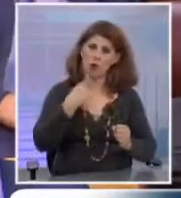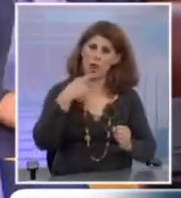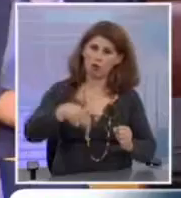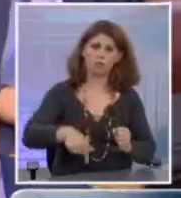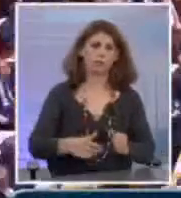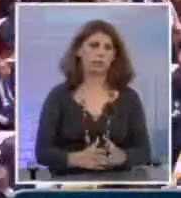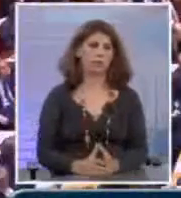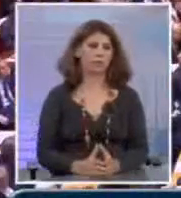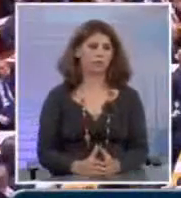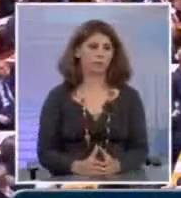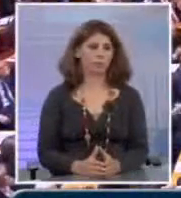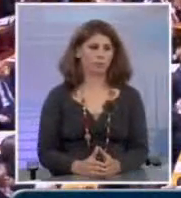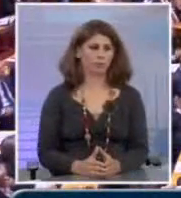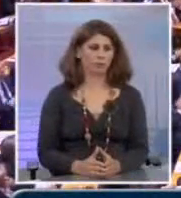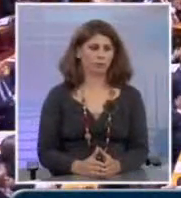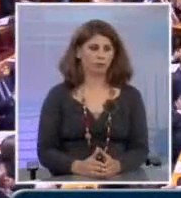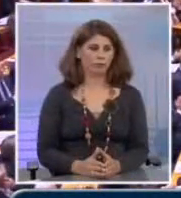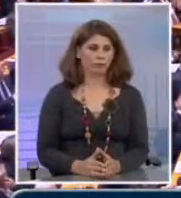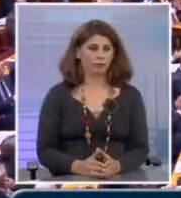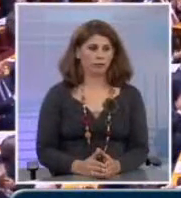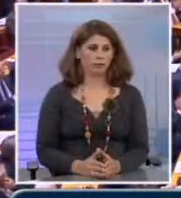σήμερα. Μάλιστα.